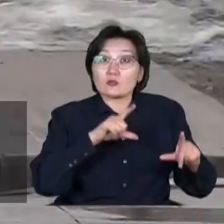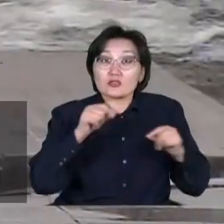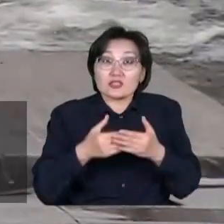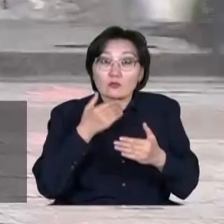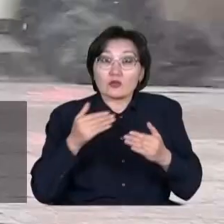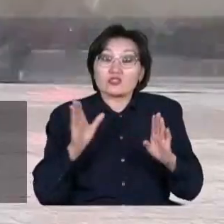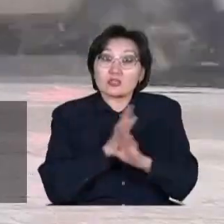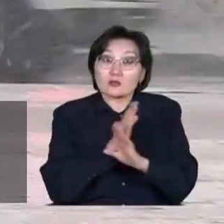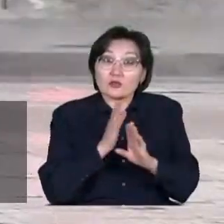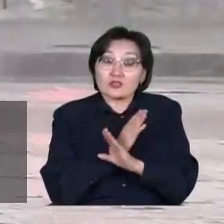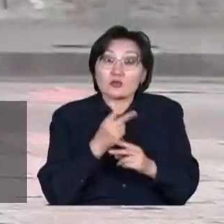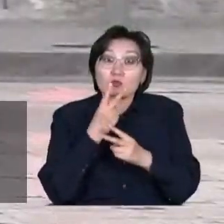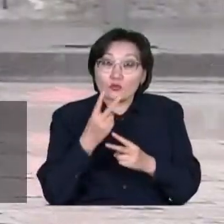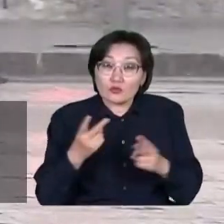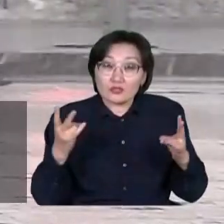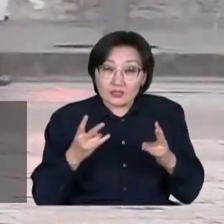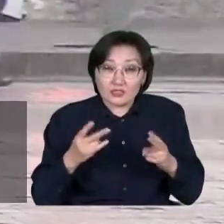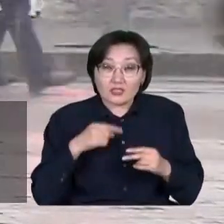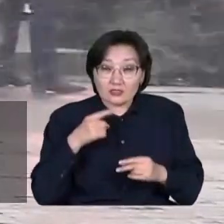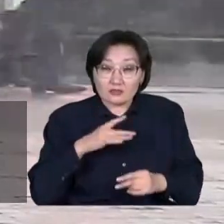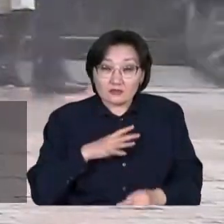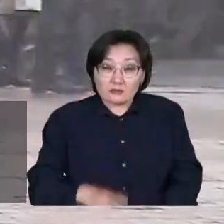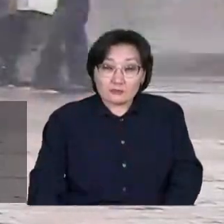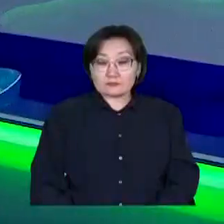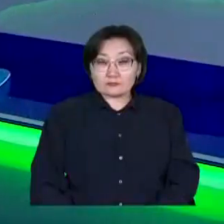ауа райының қолайсыздығын ескеру керектігін айтады.